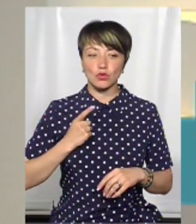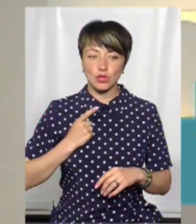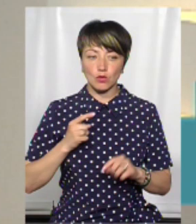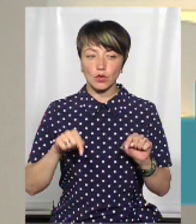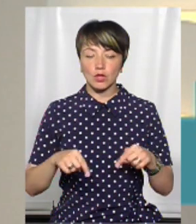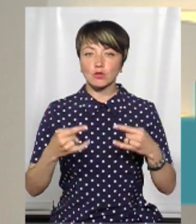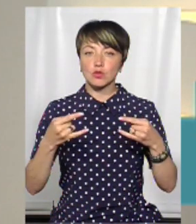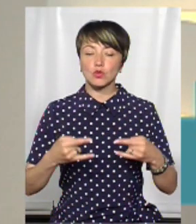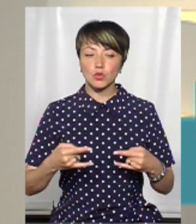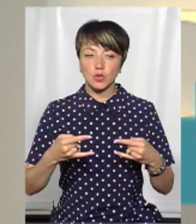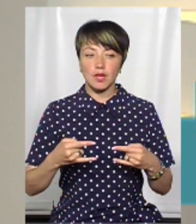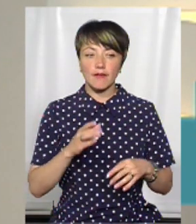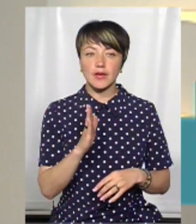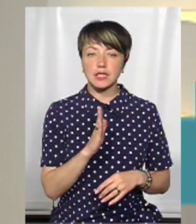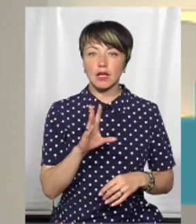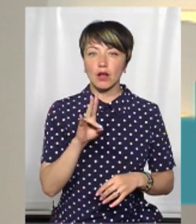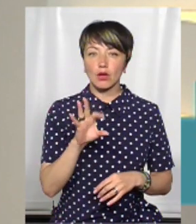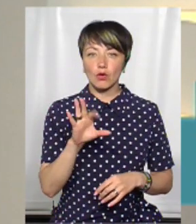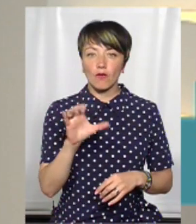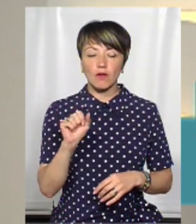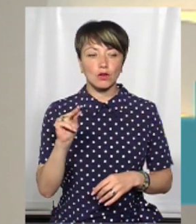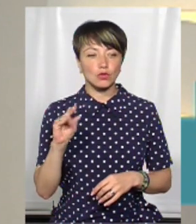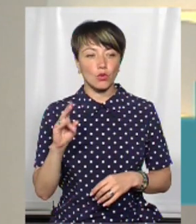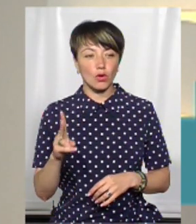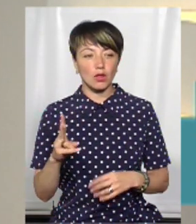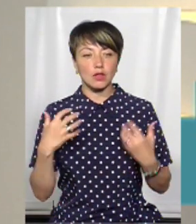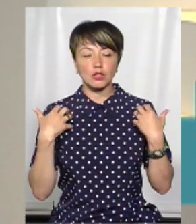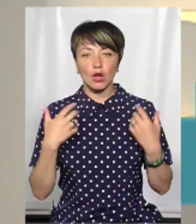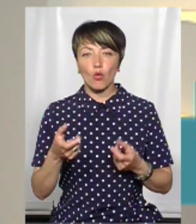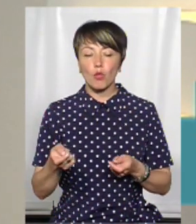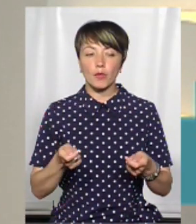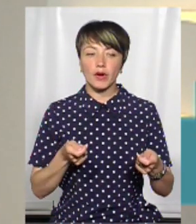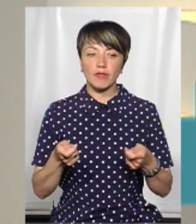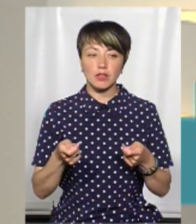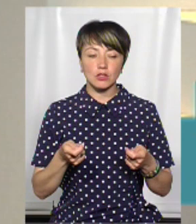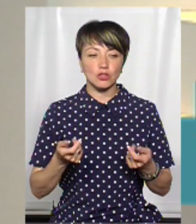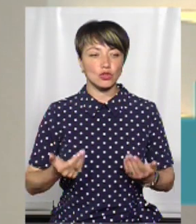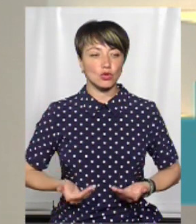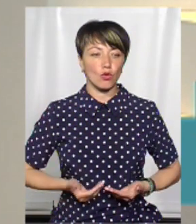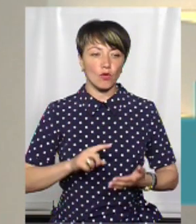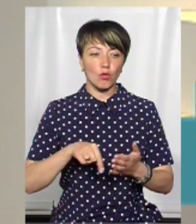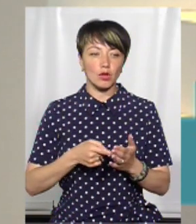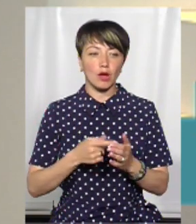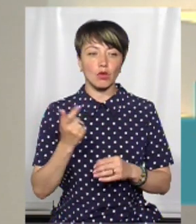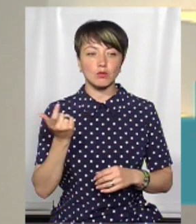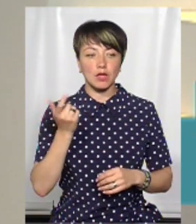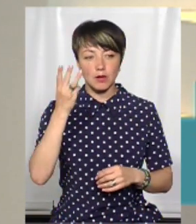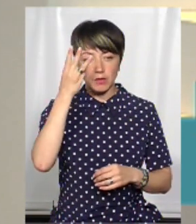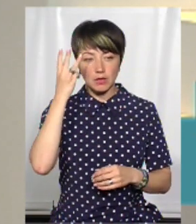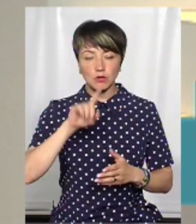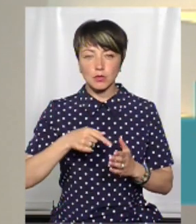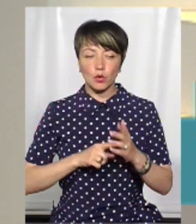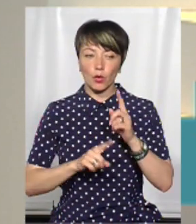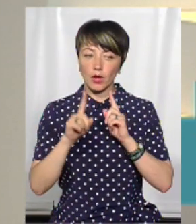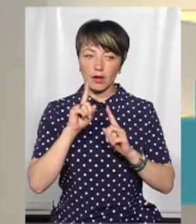очікуємо у нашій студії Василя Новачка, який є начальником управління житлово-комунального господарства